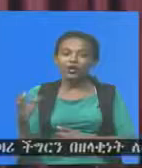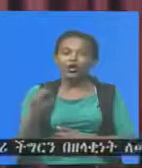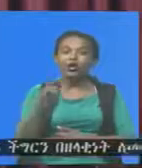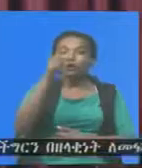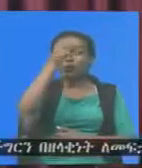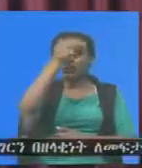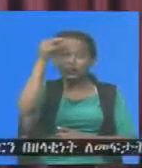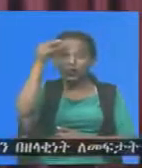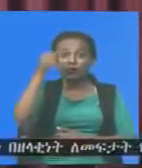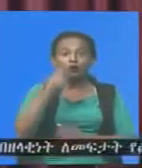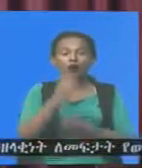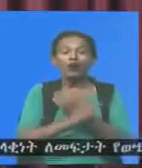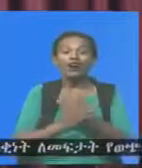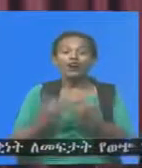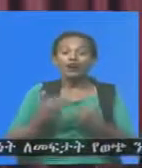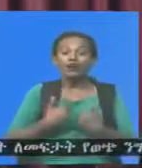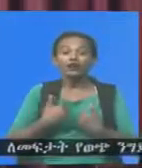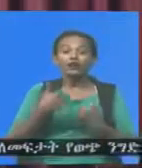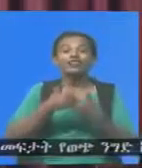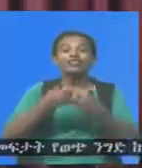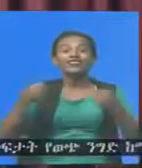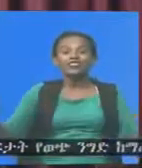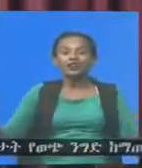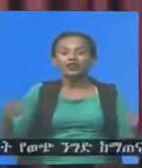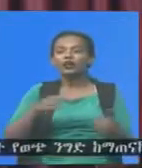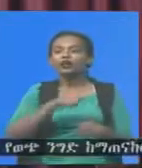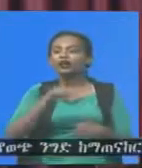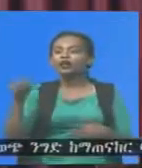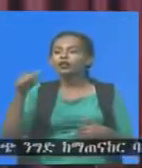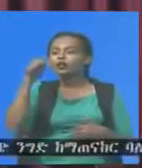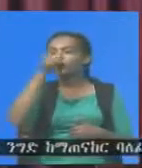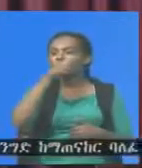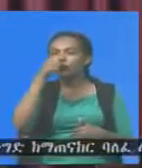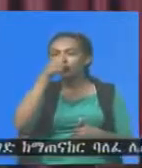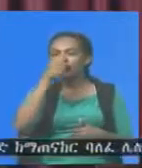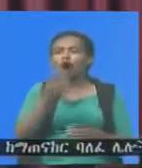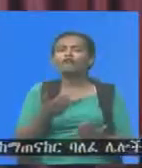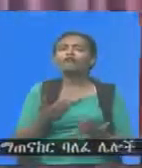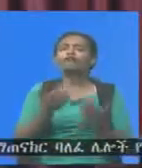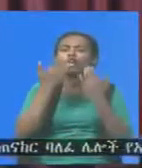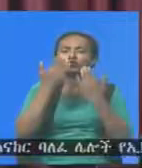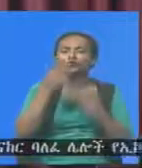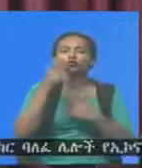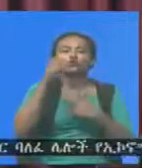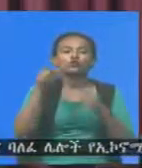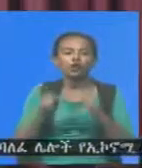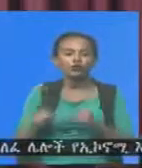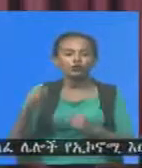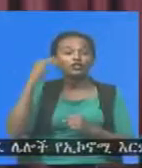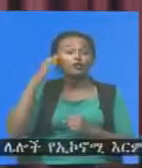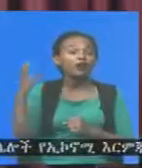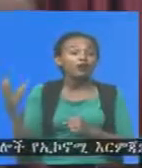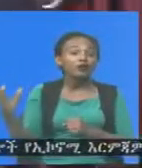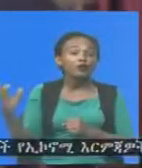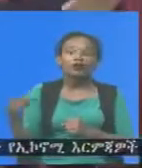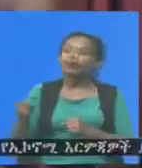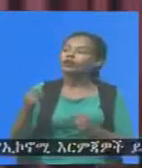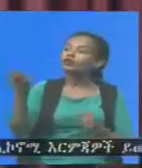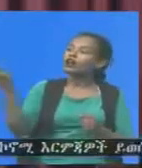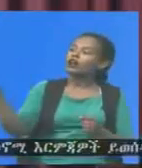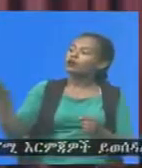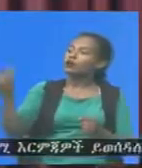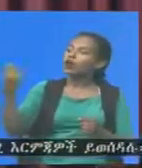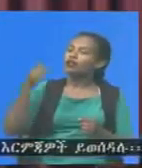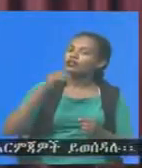ቤኒሻንጉልም ይባል ሀገር አለ እንገንጠል እናንተ ኢትዮጵያውያን አፍናችሁ ነው ይላሉ ይደመጣሉ። እዛ ጋር ደግሞ አንድ 10 ሰዎች